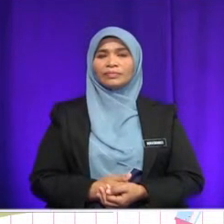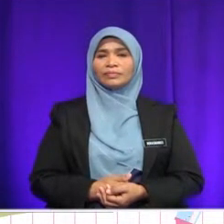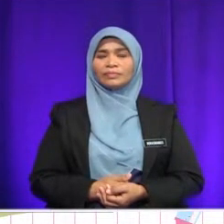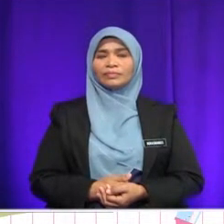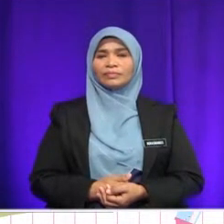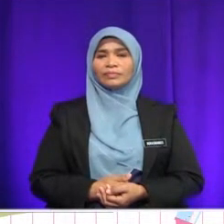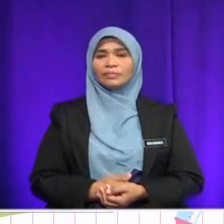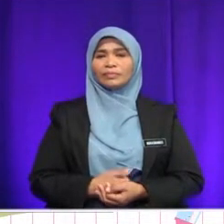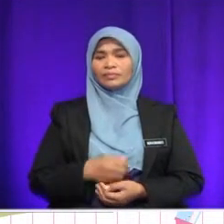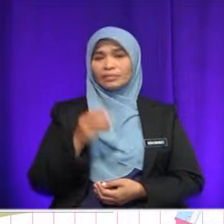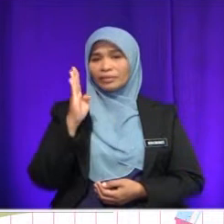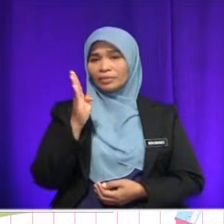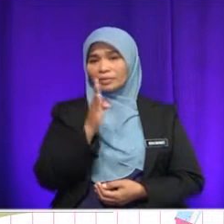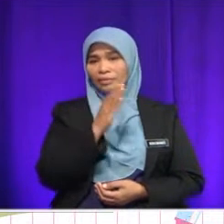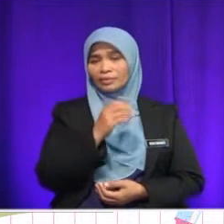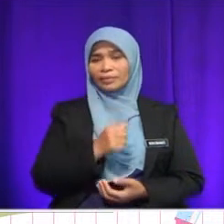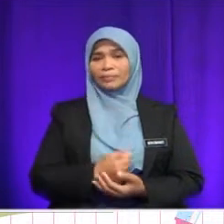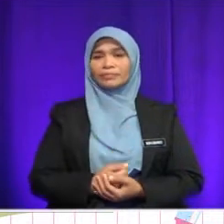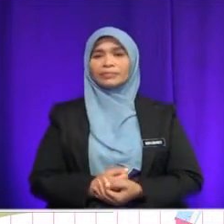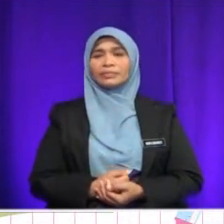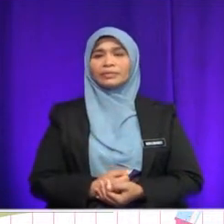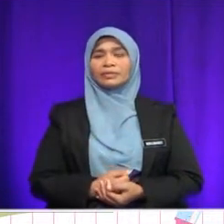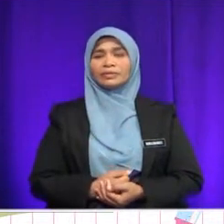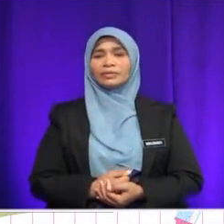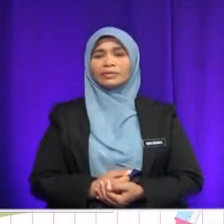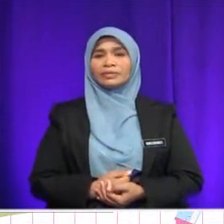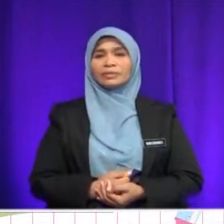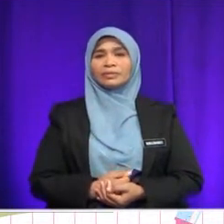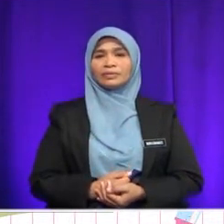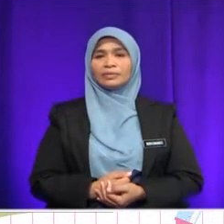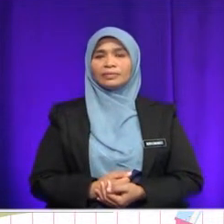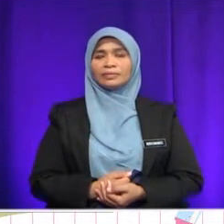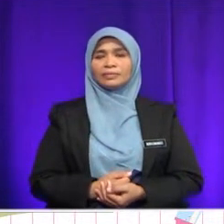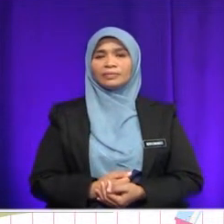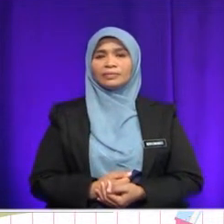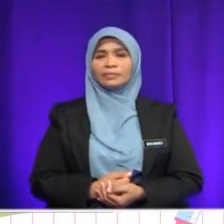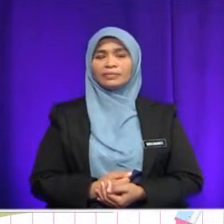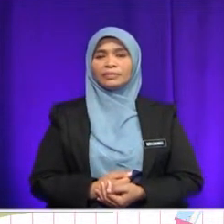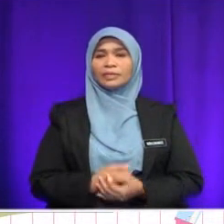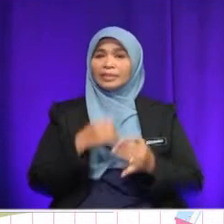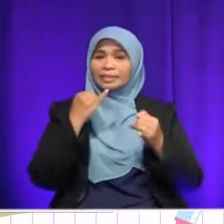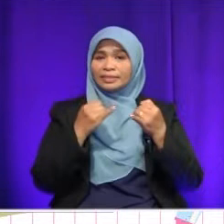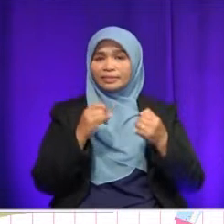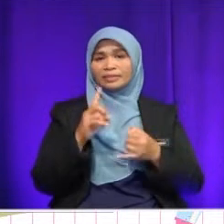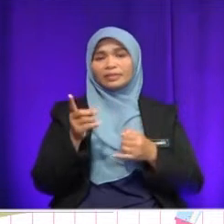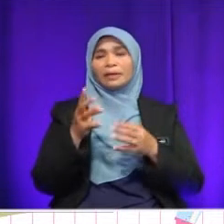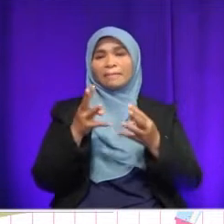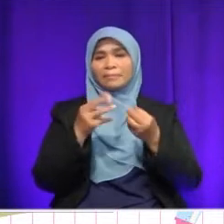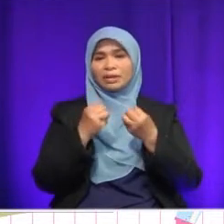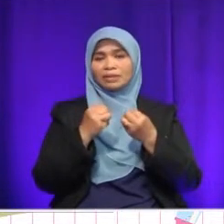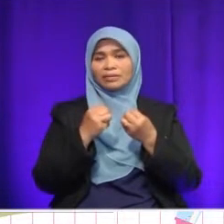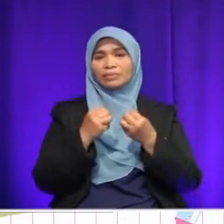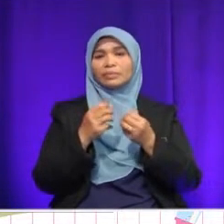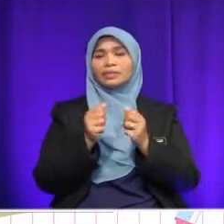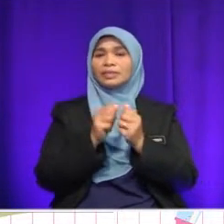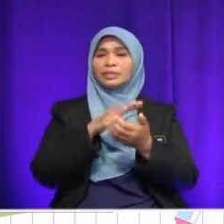Wa in ta'lil kullu 'adlin la yu'khaz minha. Okey. Jika dia hendak menebus dirinya dengan